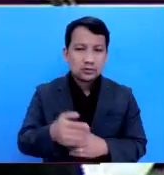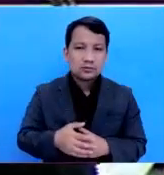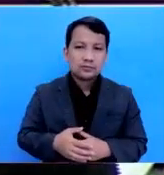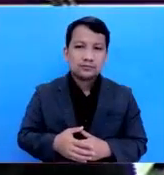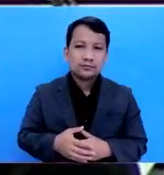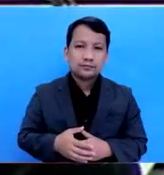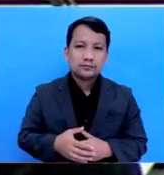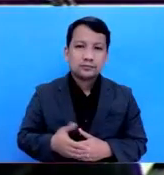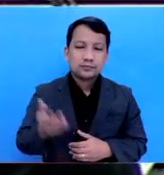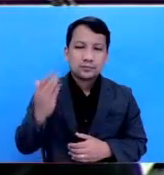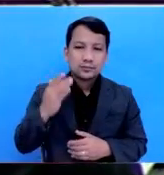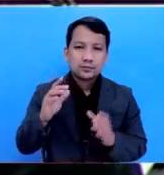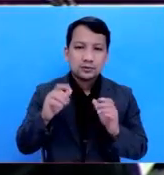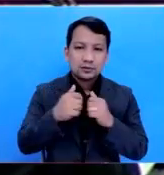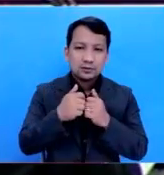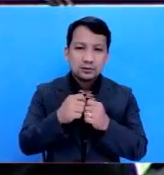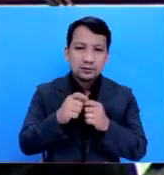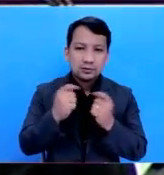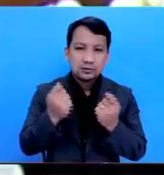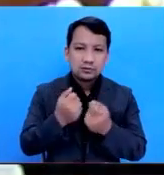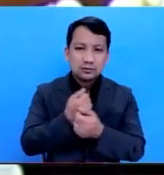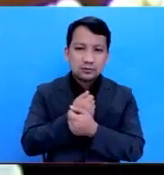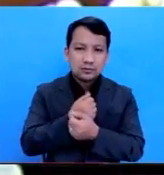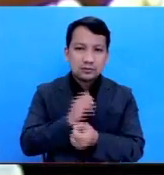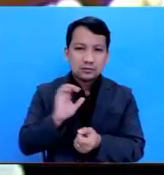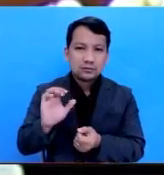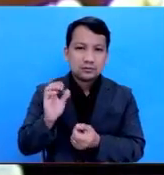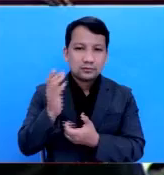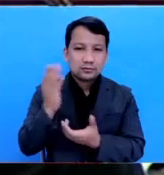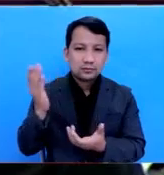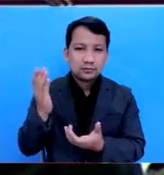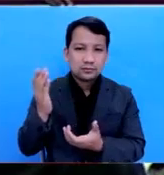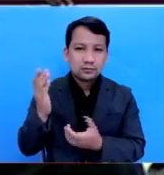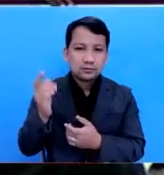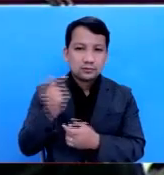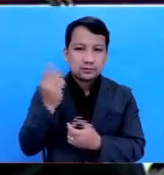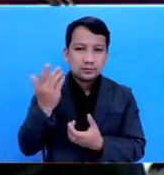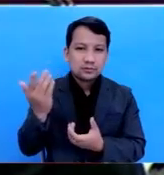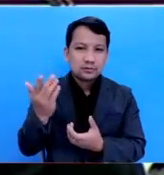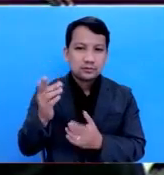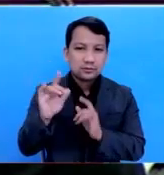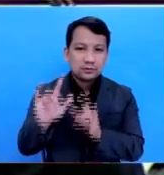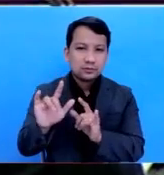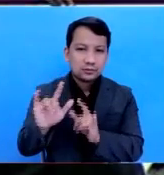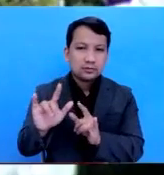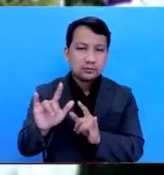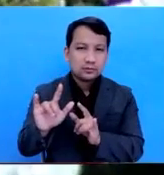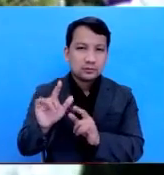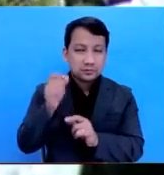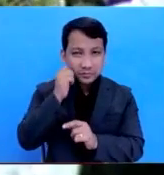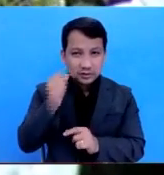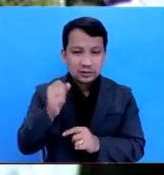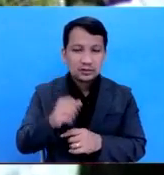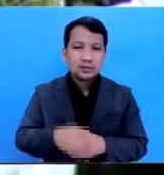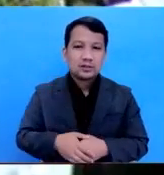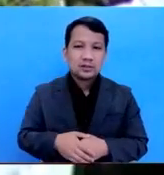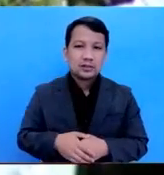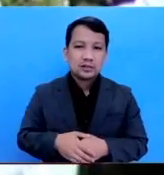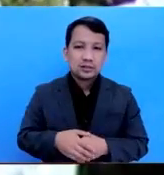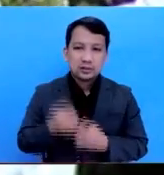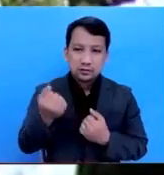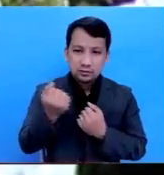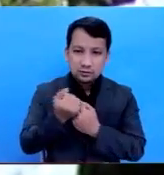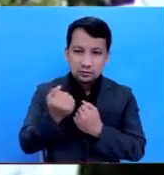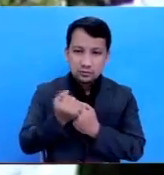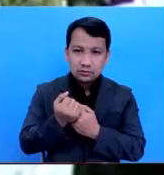dating ka-love team. Sabi ko ikaw, take care. Mahal na mahal kita, Susan. Mga sinuportahan sa